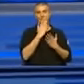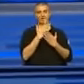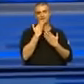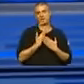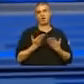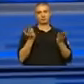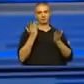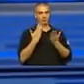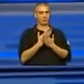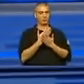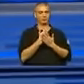כי עדר הגמלים שגרם לשתי